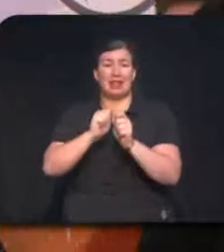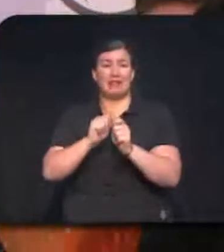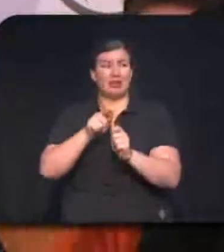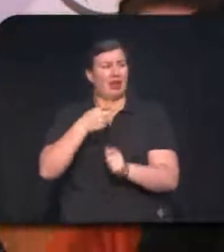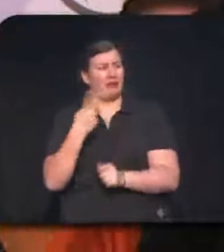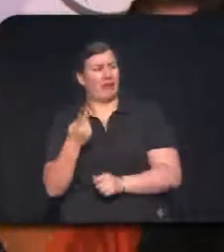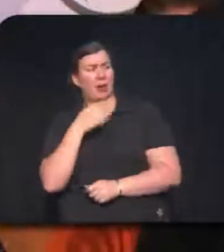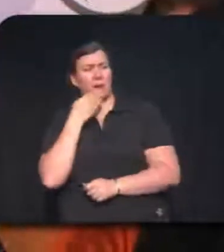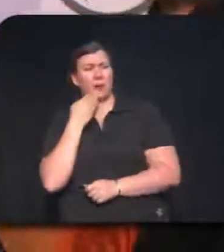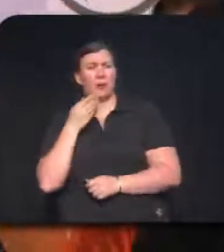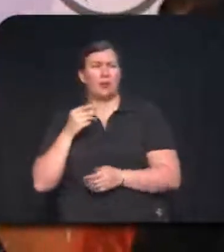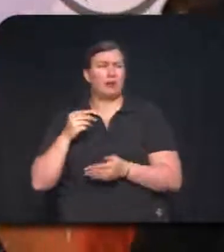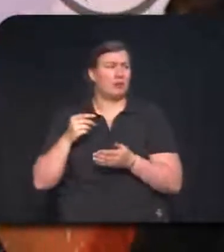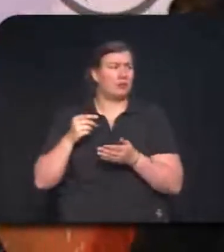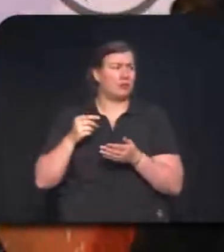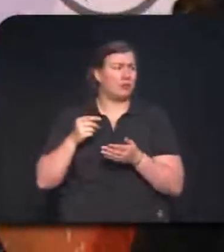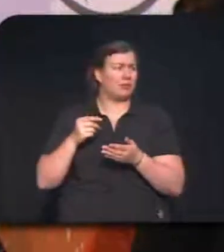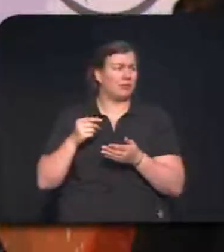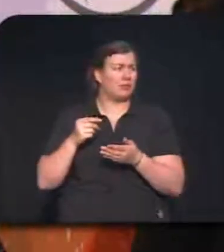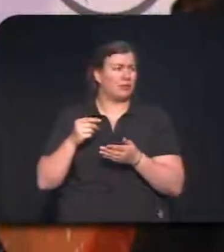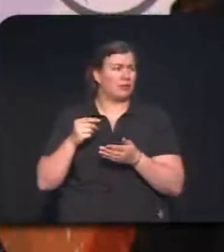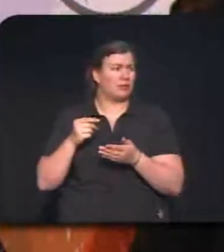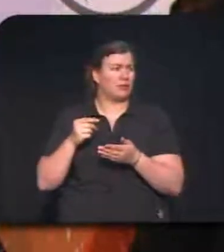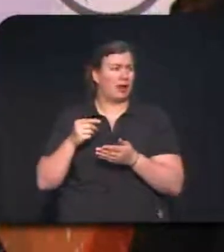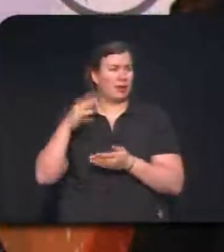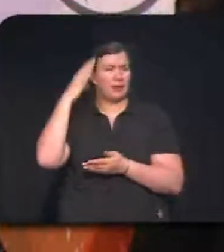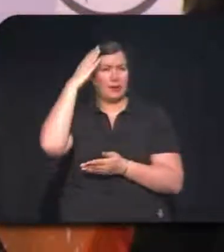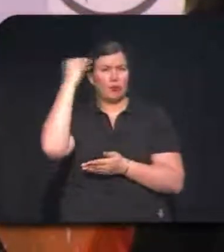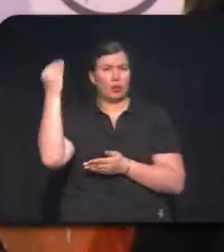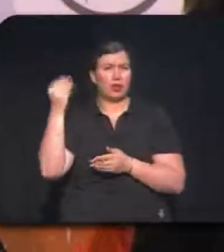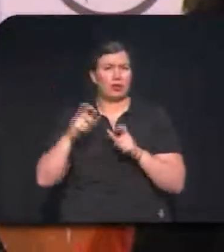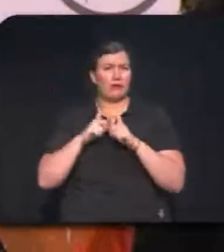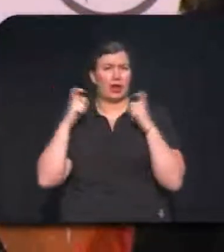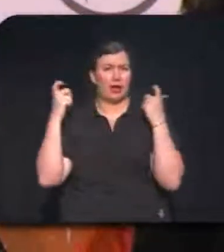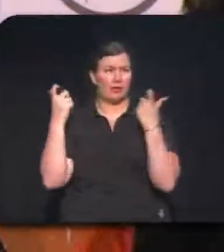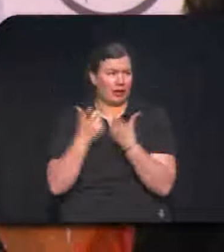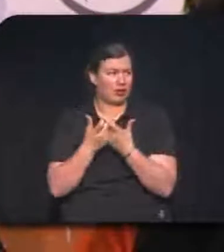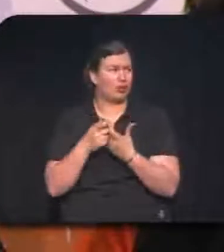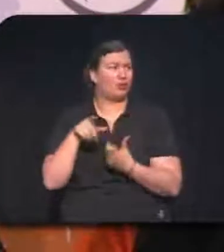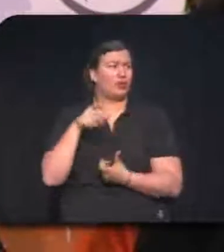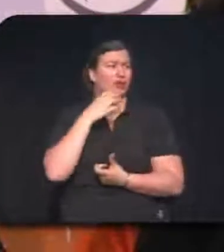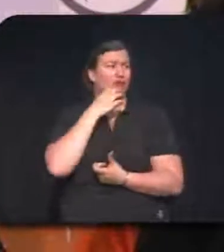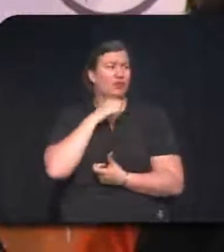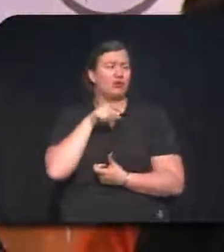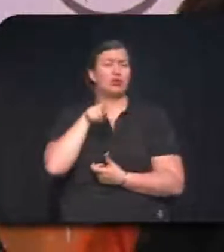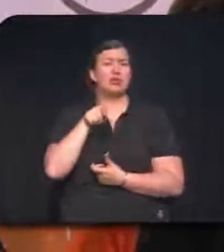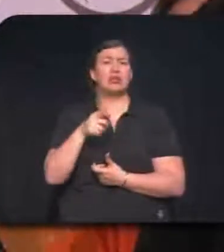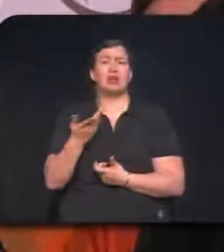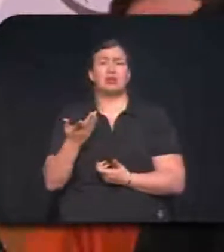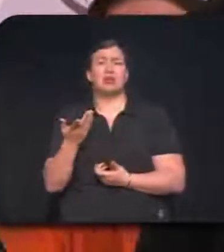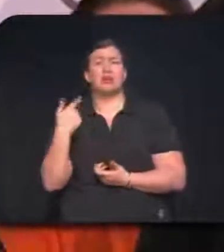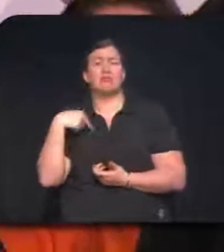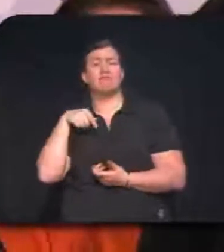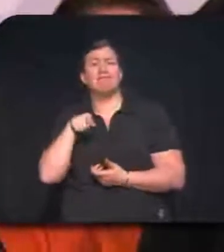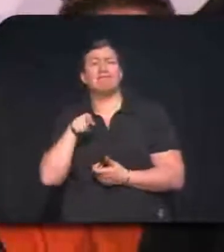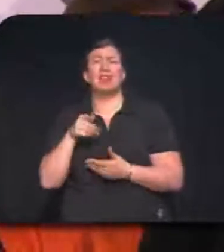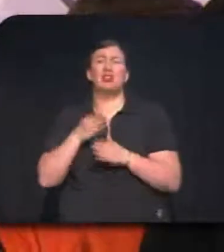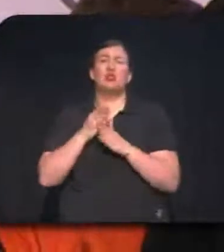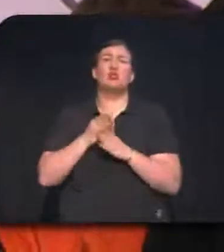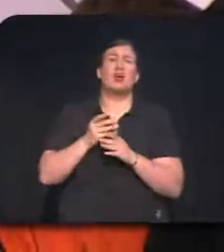dass die momentan solche mal super optimal gestaltet wird und wir sagen ja bitte schön Europäische Bürgerinitiative aber dann auch